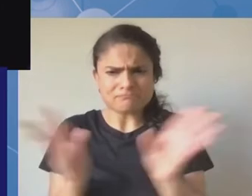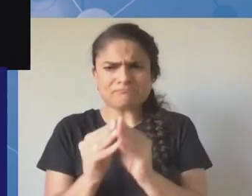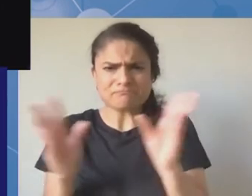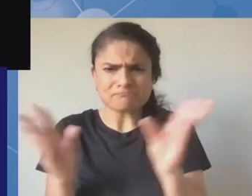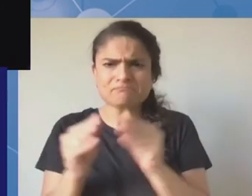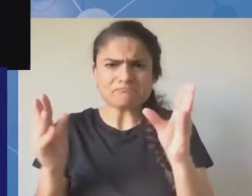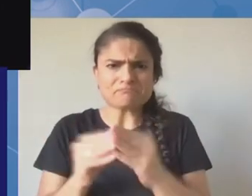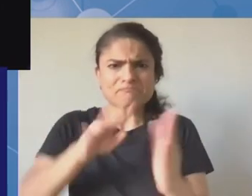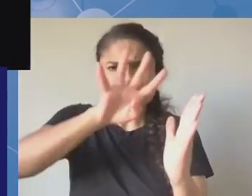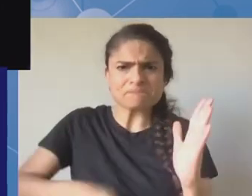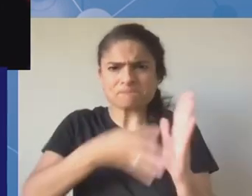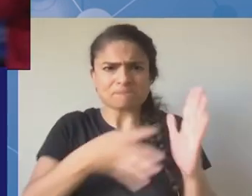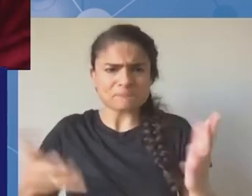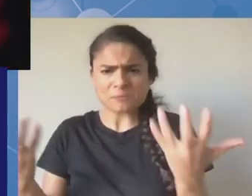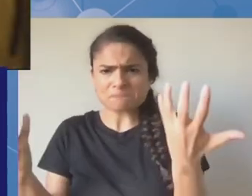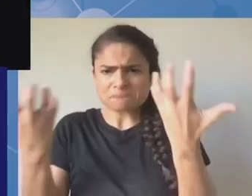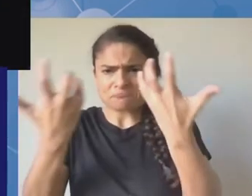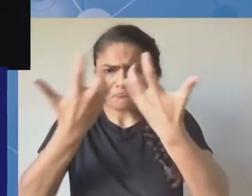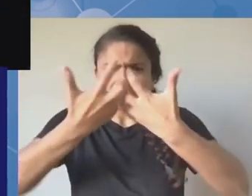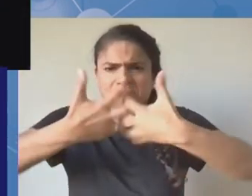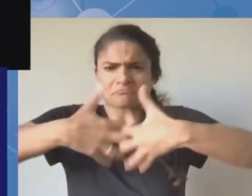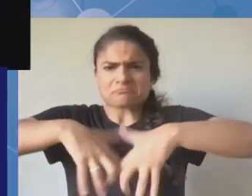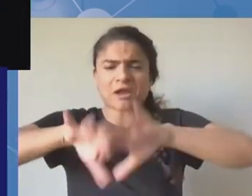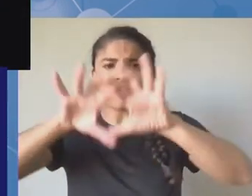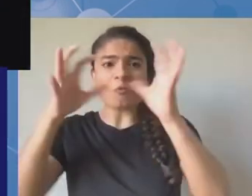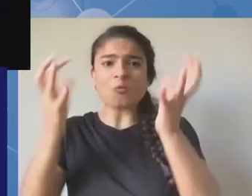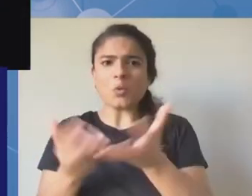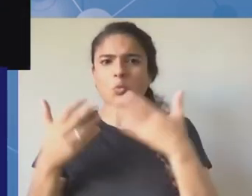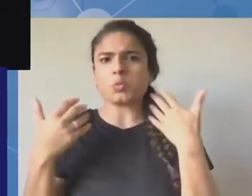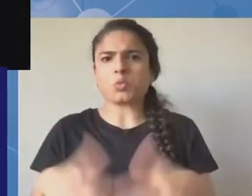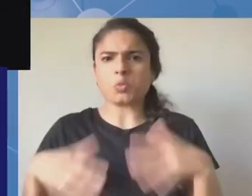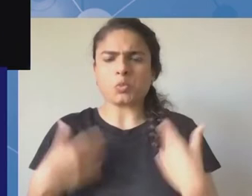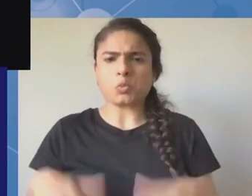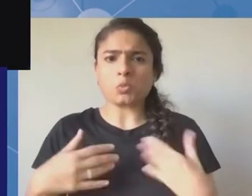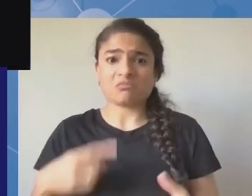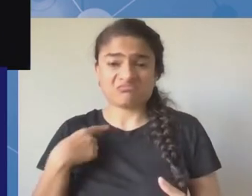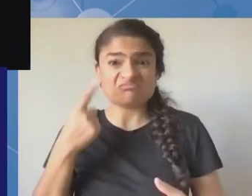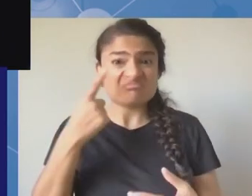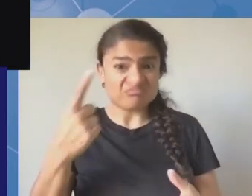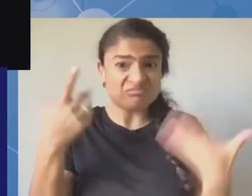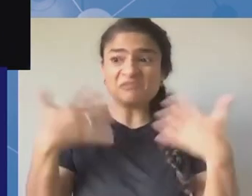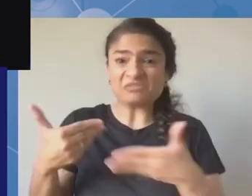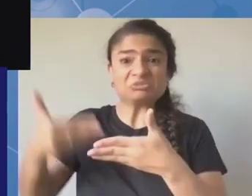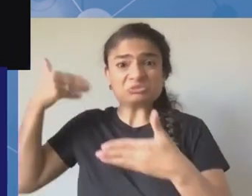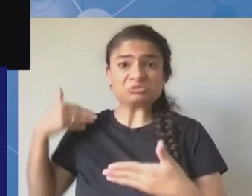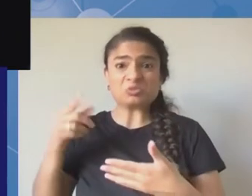هذه القمم عن بعد حسب جدول التوقيت الزمني المختلف تماما،